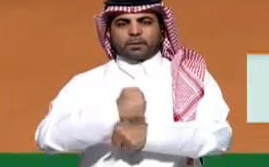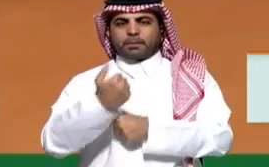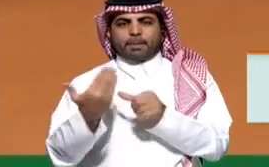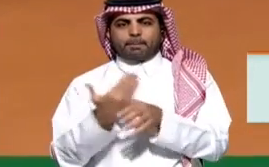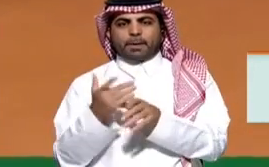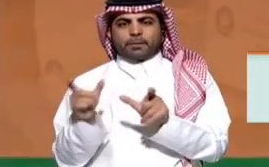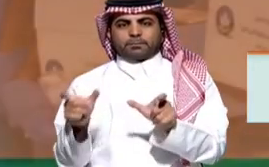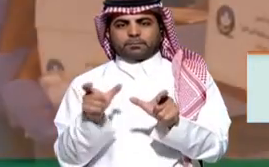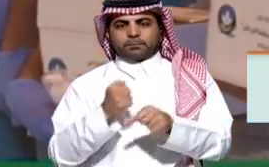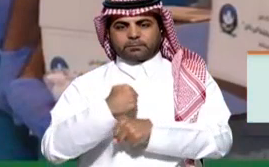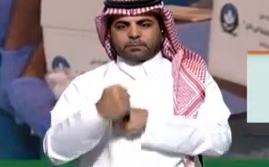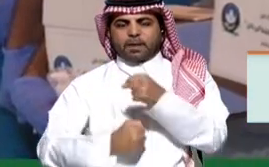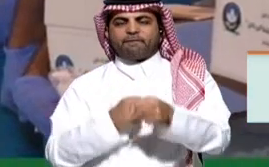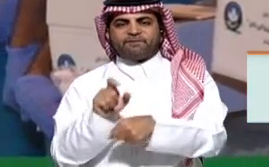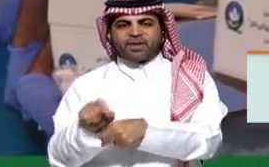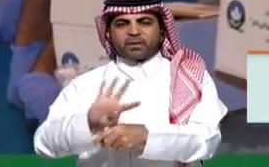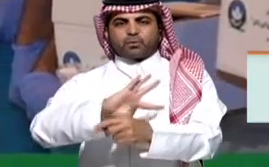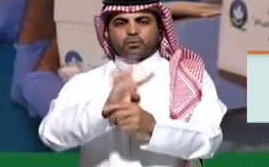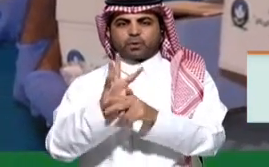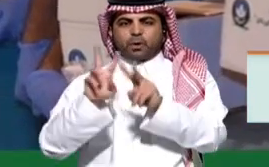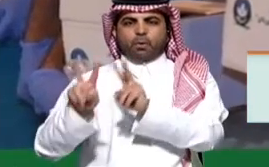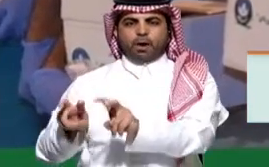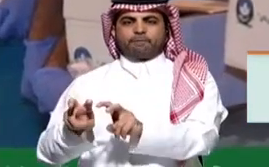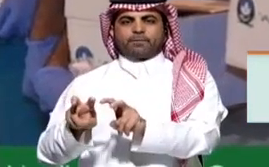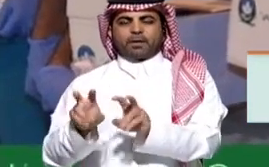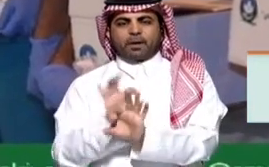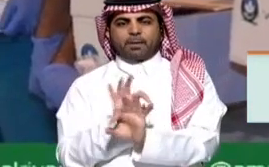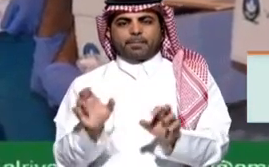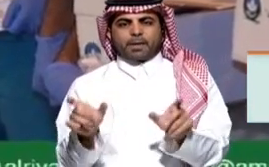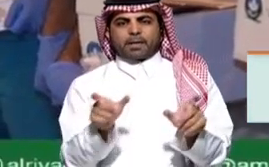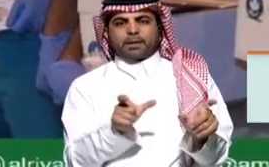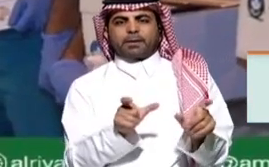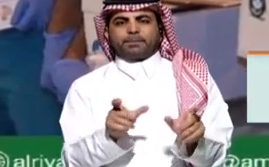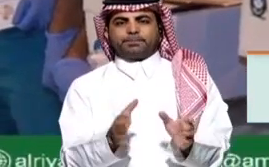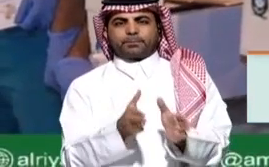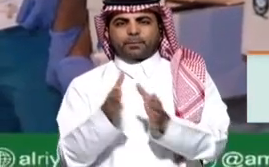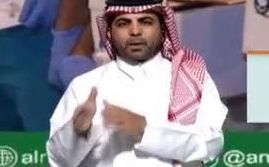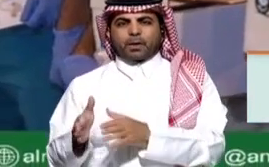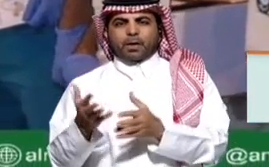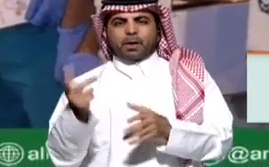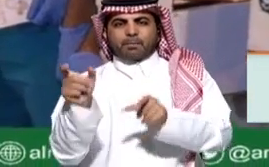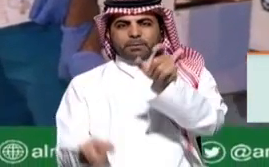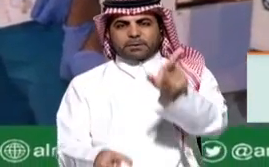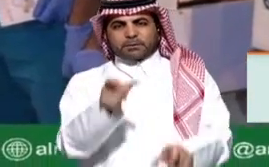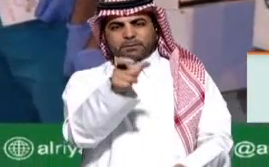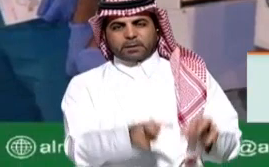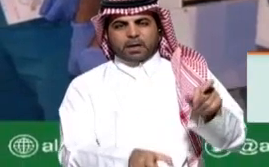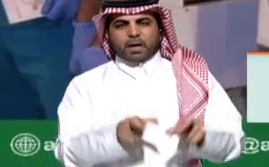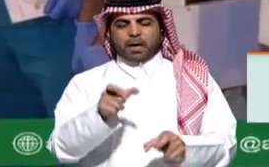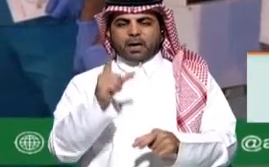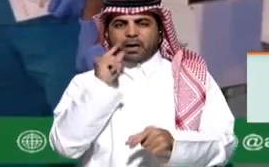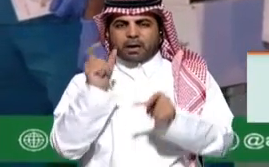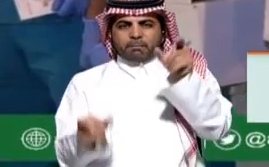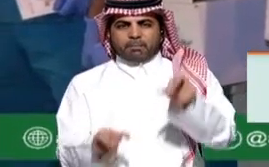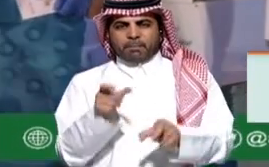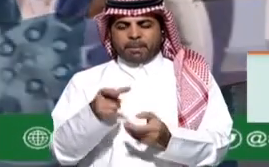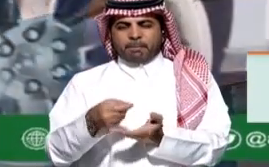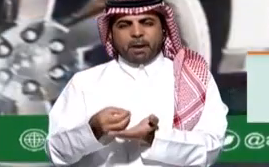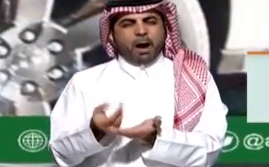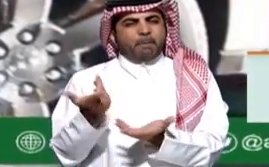في إطار الجهود الاحترازية لمنع انتشار فيروس كورونا المستجد. وجندت الأمانة عددا من الأشخاص